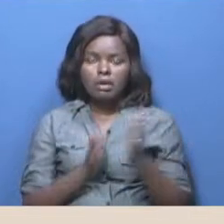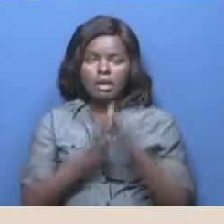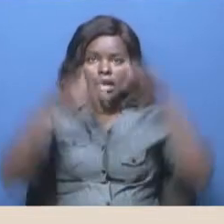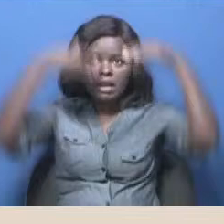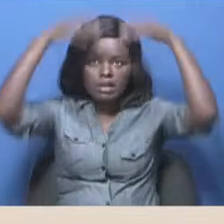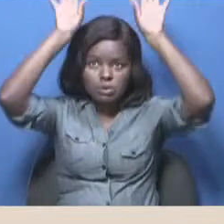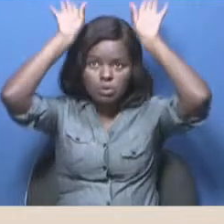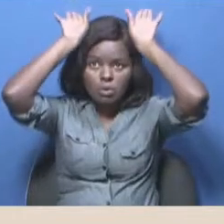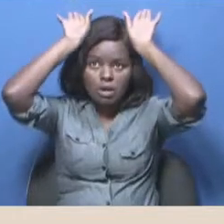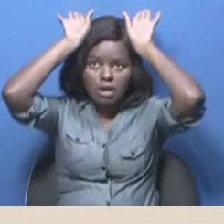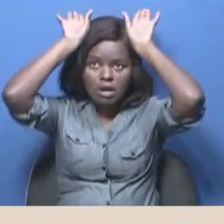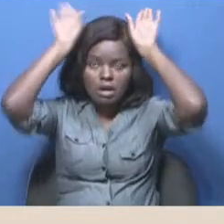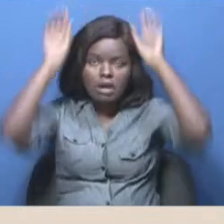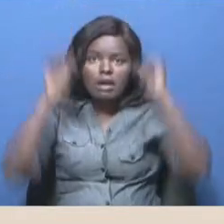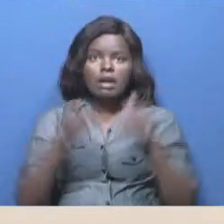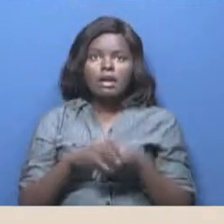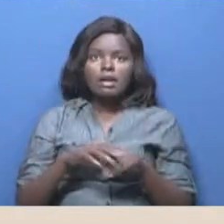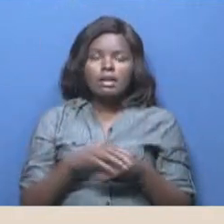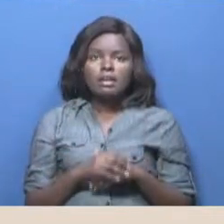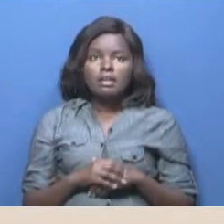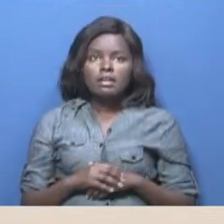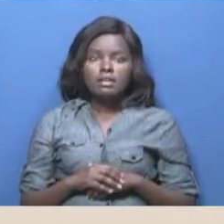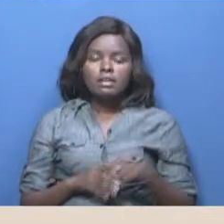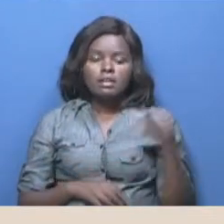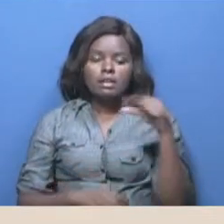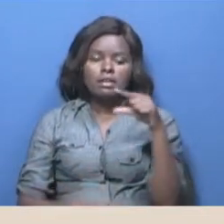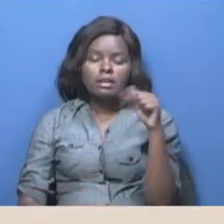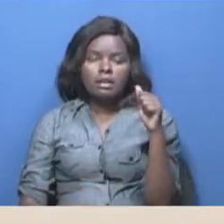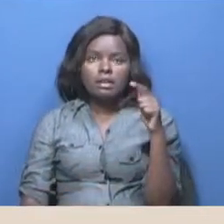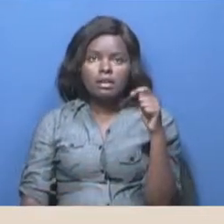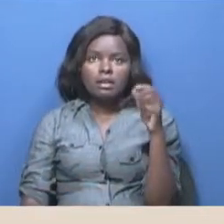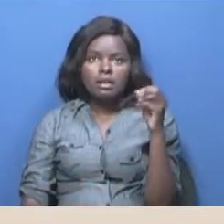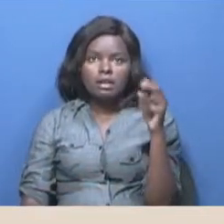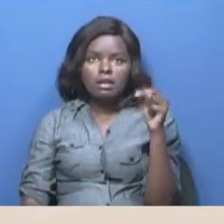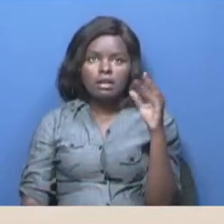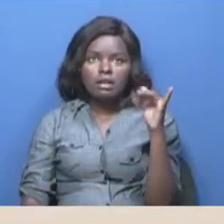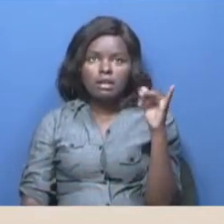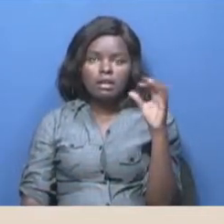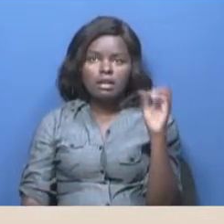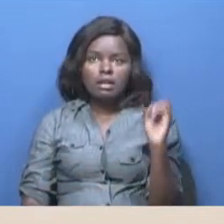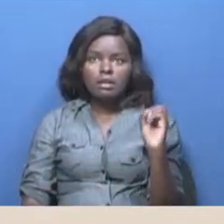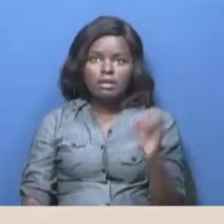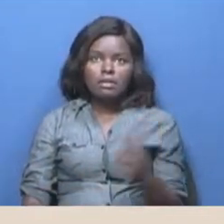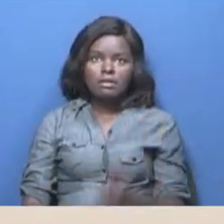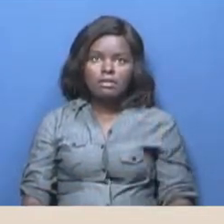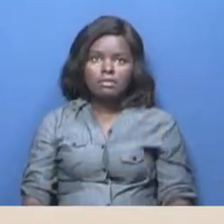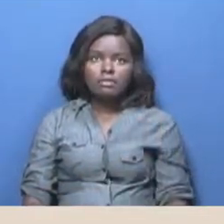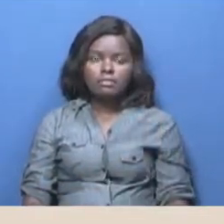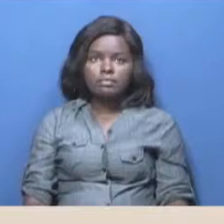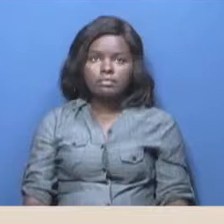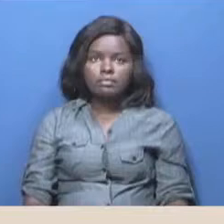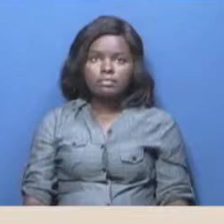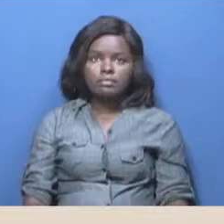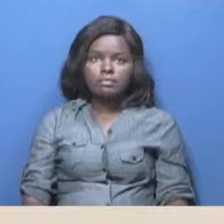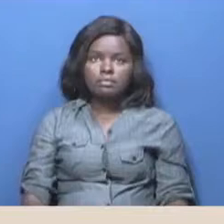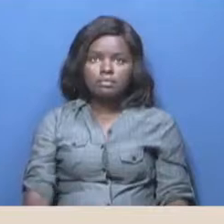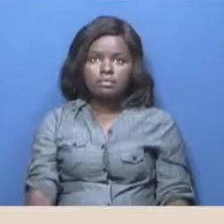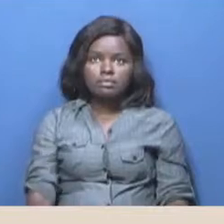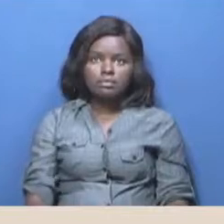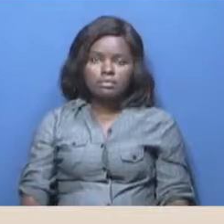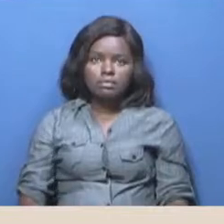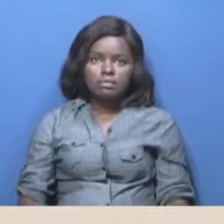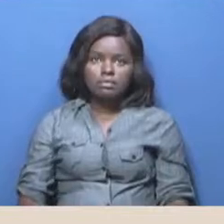thungura itũũra-inĩ rĩa Rwaitira Gatunyu mwena wa Mũgumo gĩcigo-inĩ kĩa ũmbunge gĩa Gatanga kaunti-inĩ ya